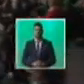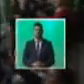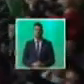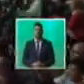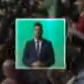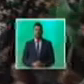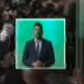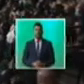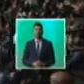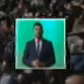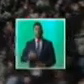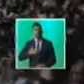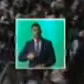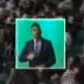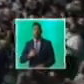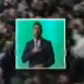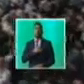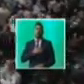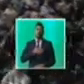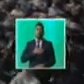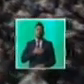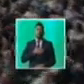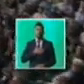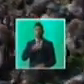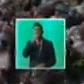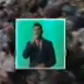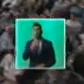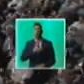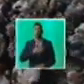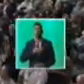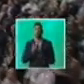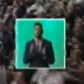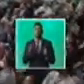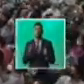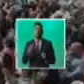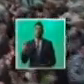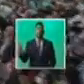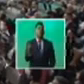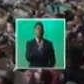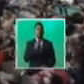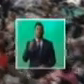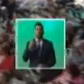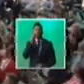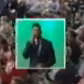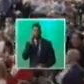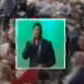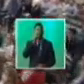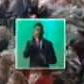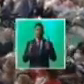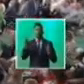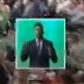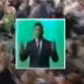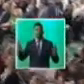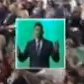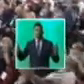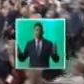είναι η ατζέντα σε ό,τι αφορά και την τοπική πολιτική αντιπαράθεση? Εντάξει, νομίζω ότι το ΠΑΣΟΚ έχει ένα ισχυρό ψηφοδέλτιο στον